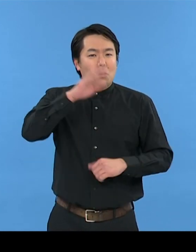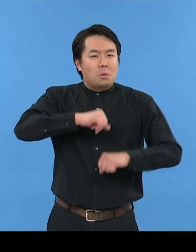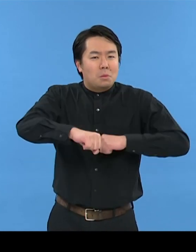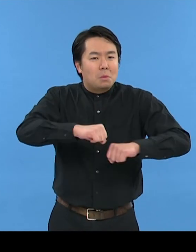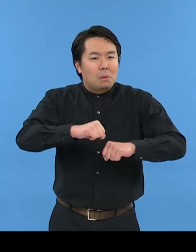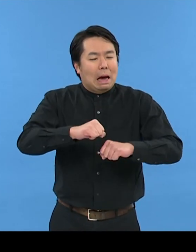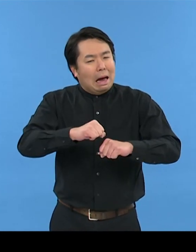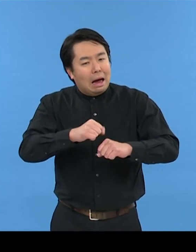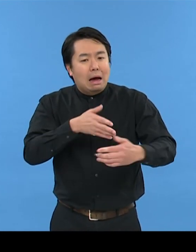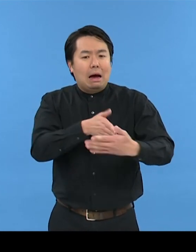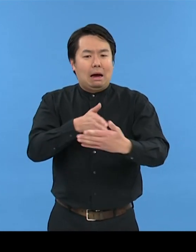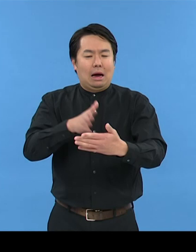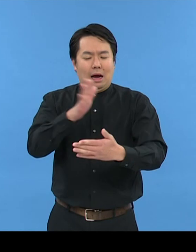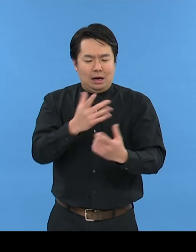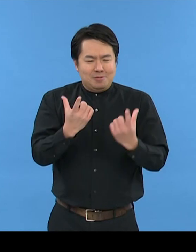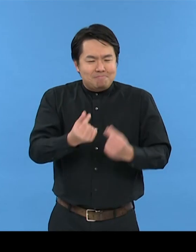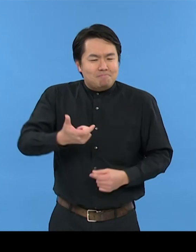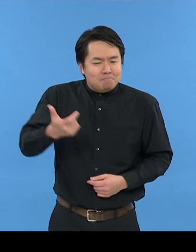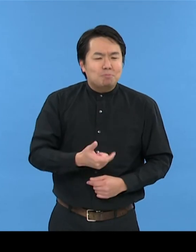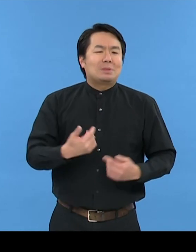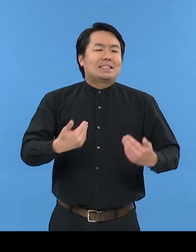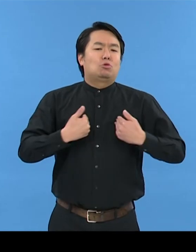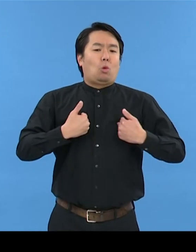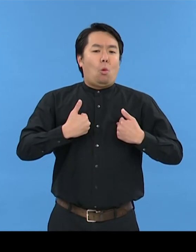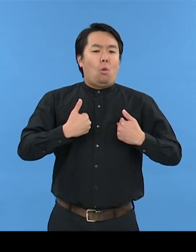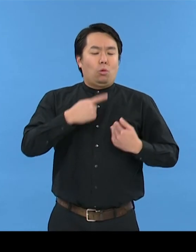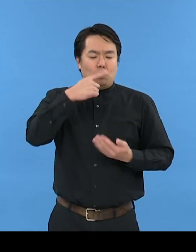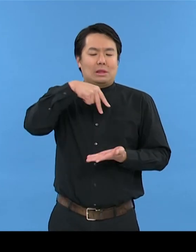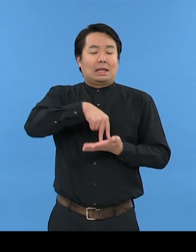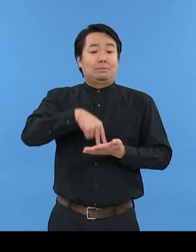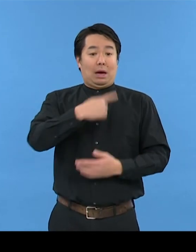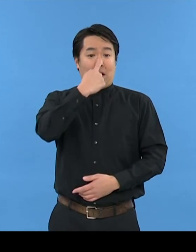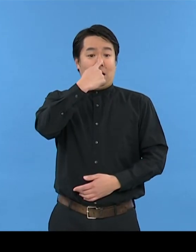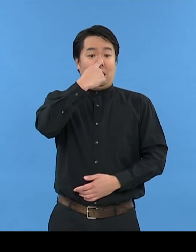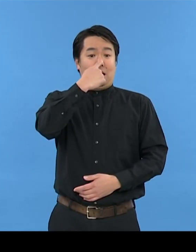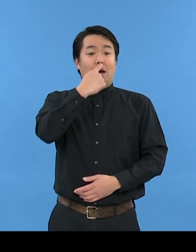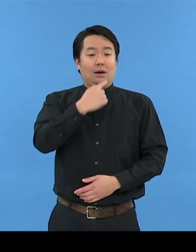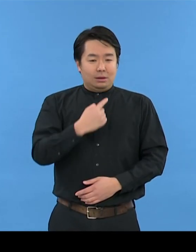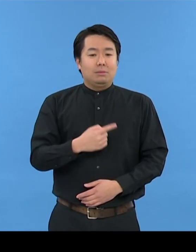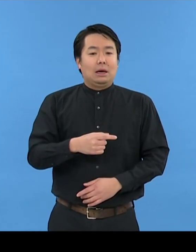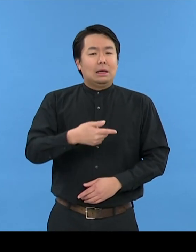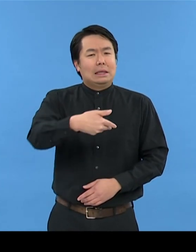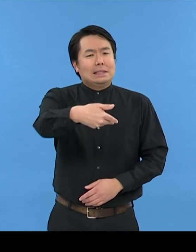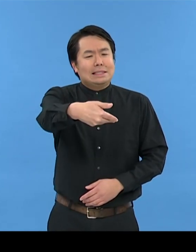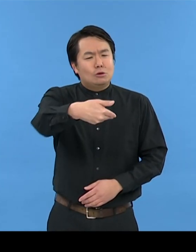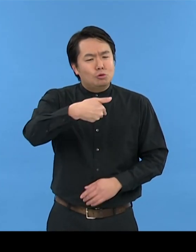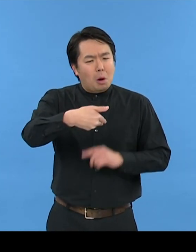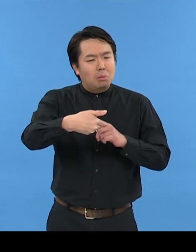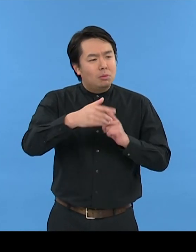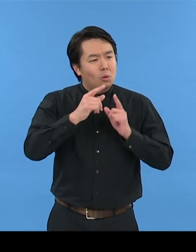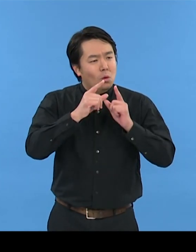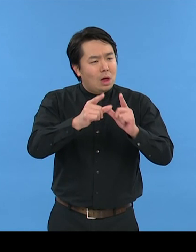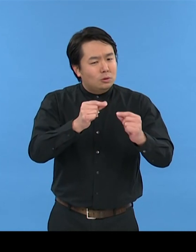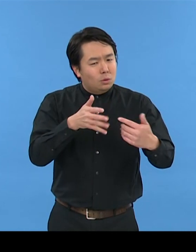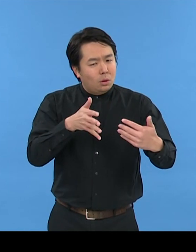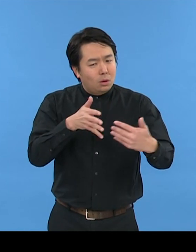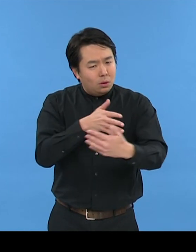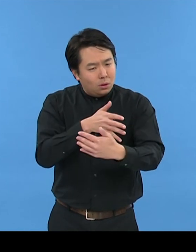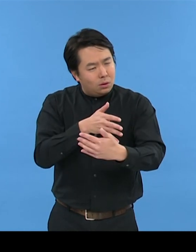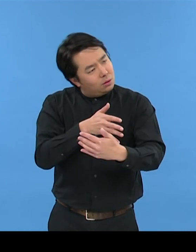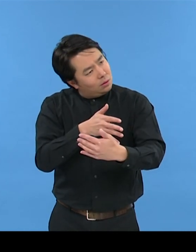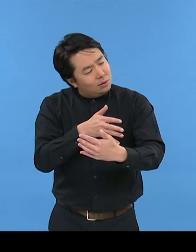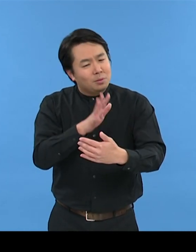というのが曹洞宗の立場でありますのでそうした上ではこれの答えにはならないかもしれないですが